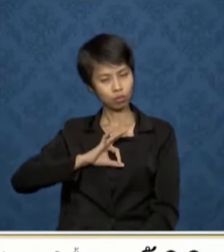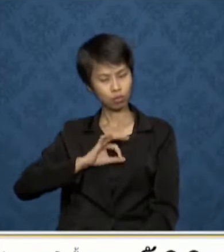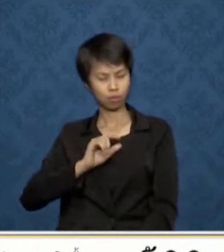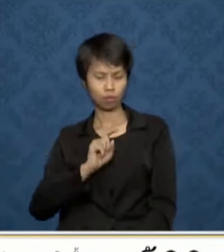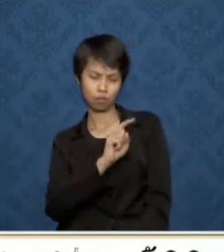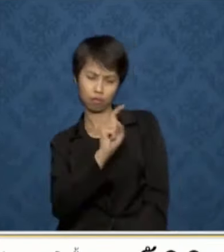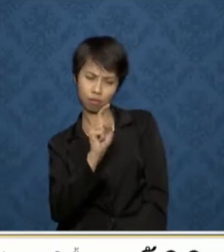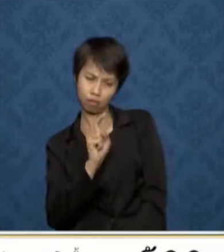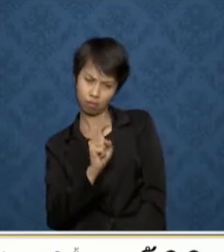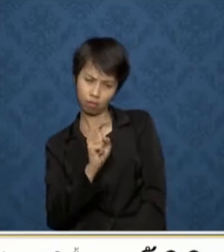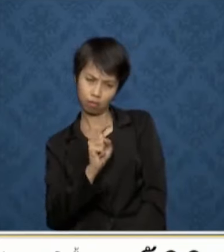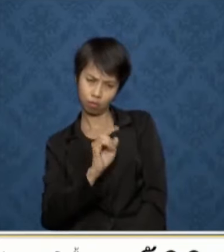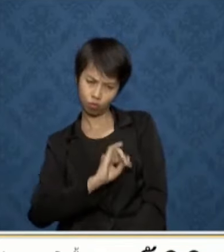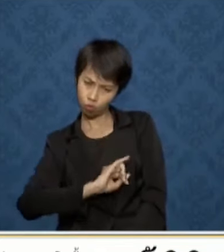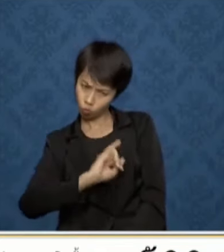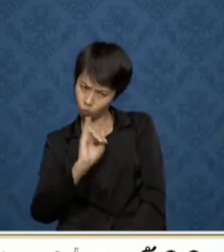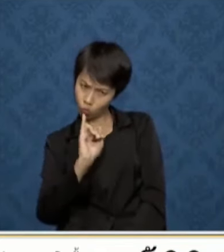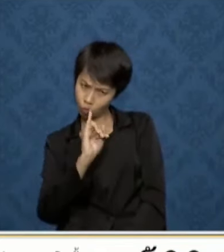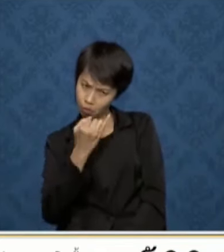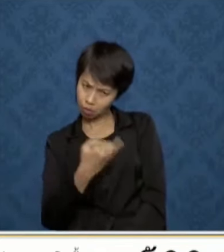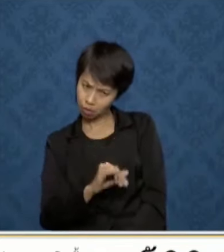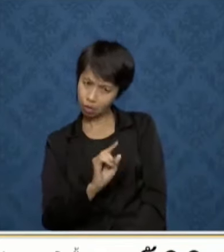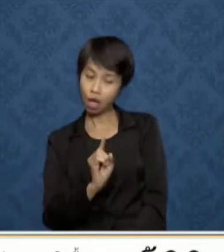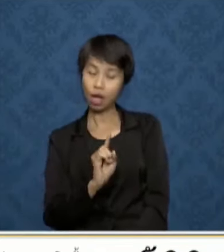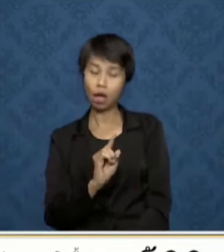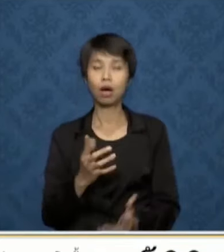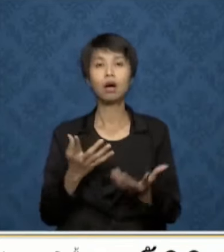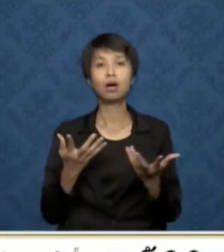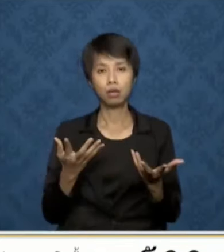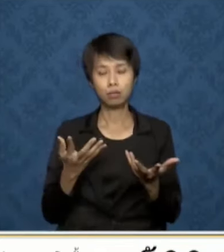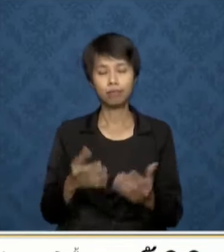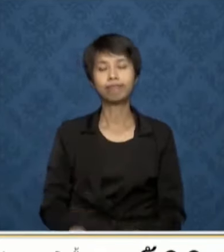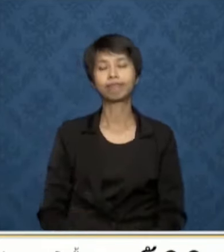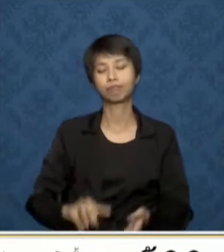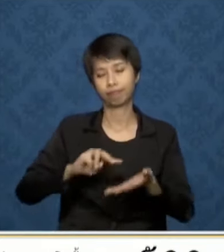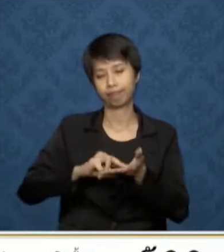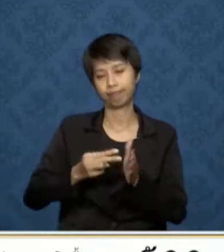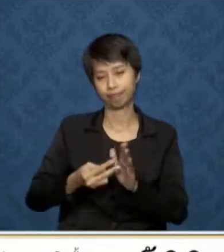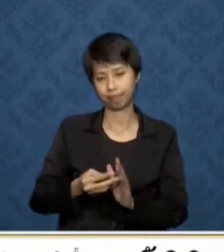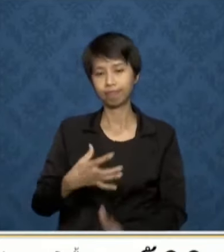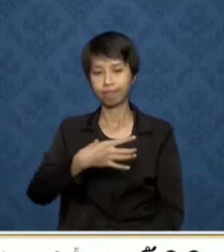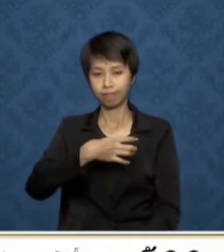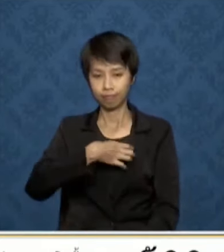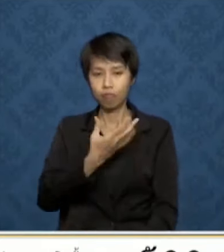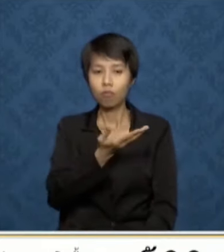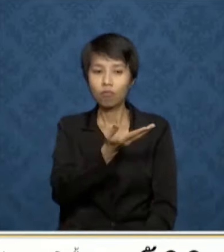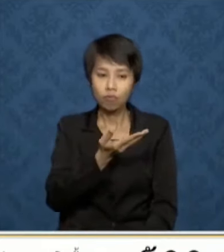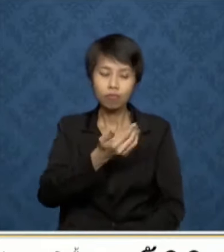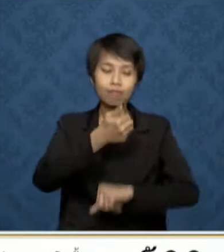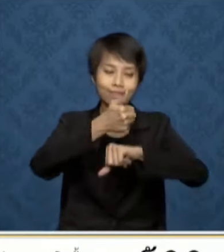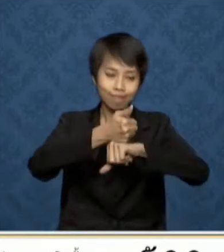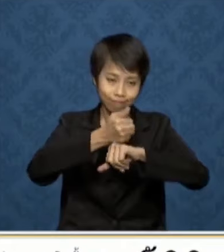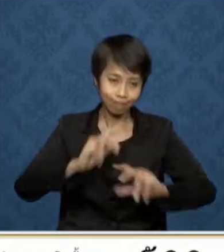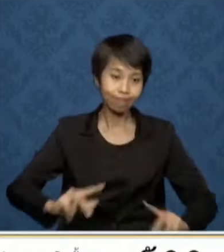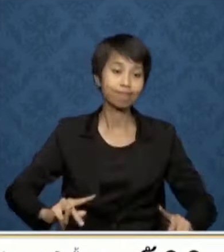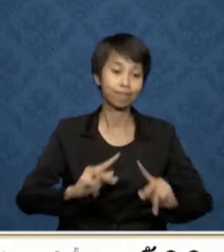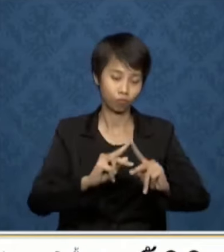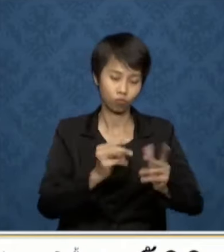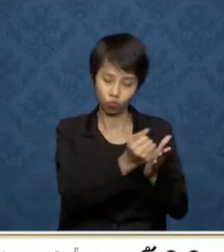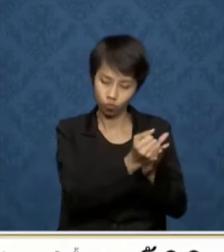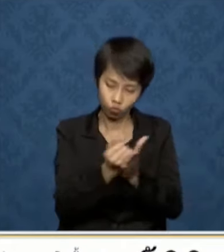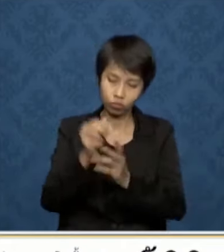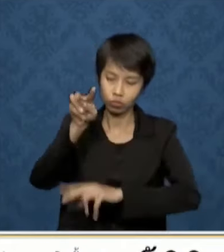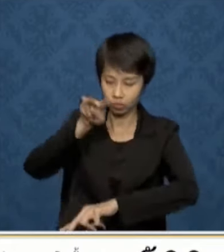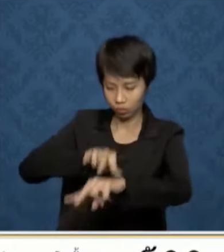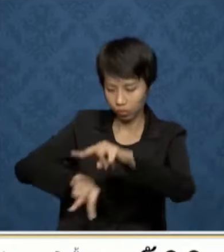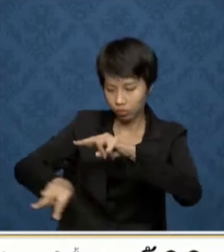นใช่ไนี่ตรงนั้นเนี่ยก็อยากจะให้ทานนำตีนี่นะครับช่วยไปตรวจสอบ